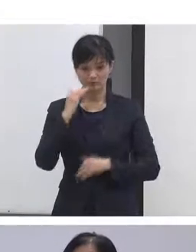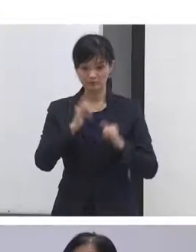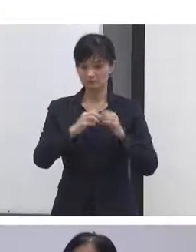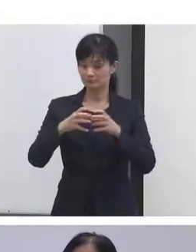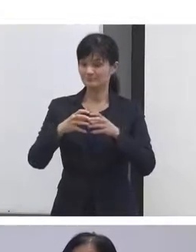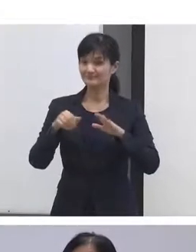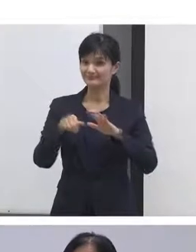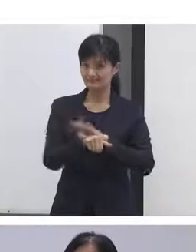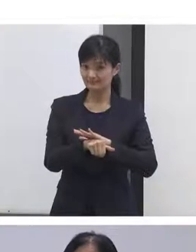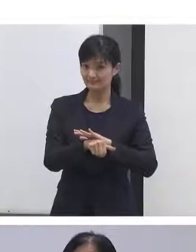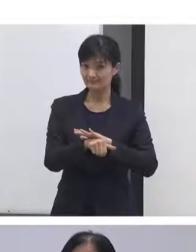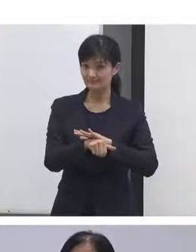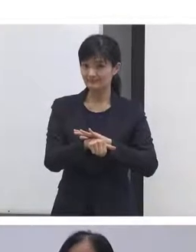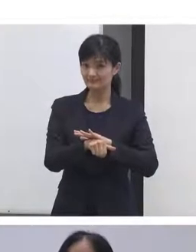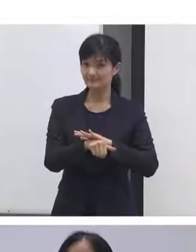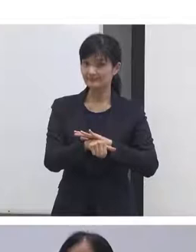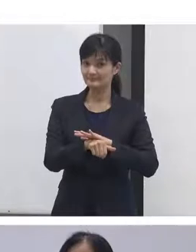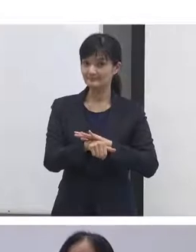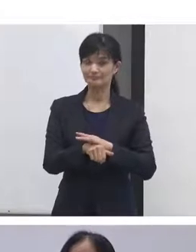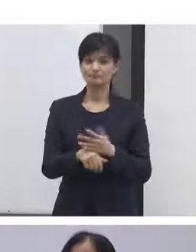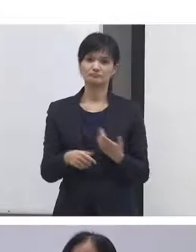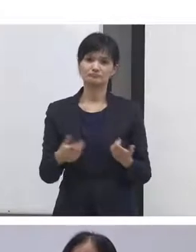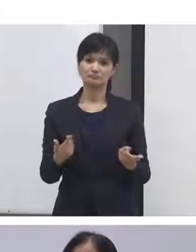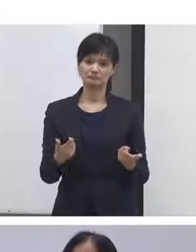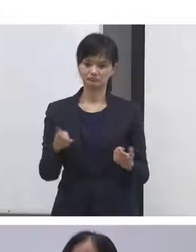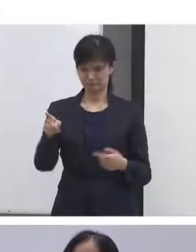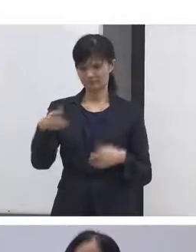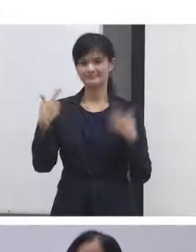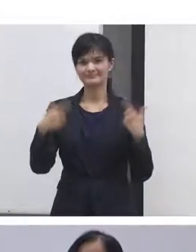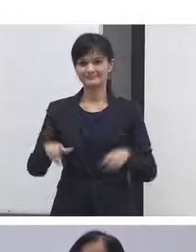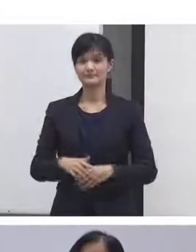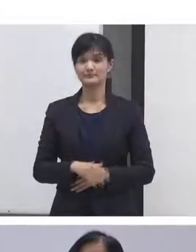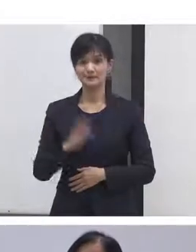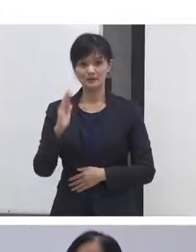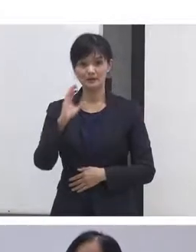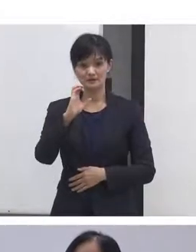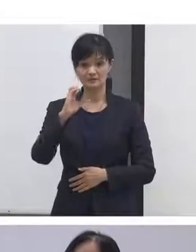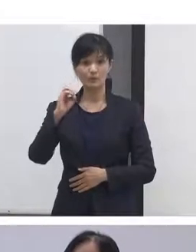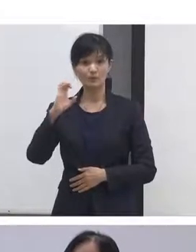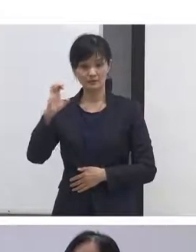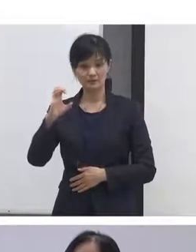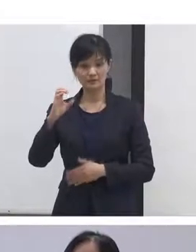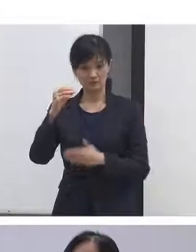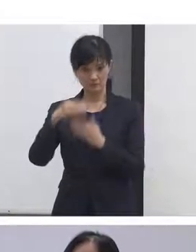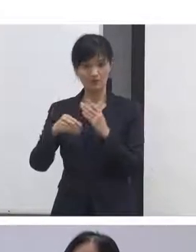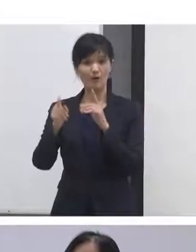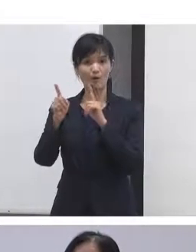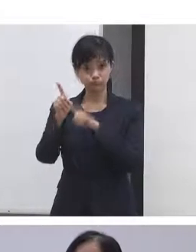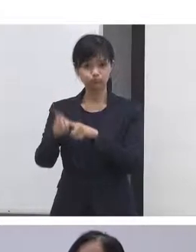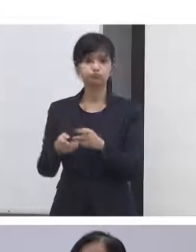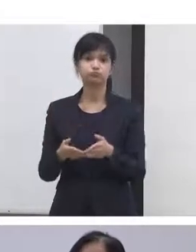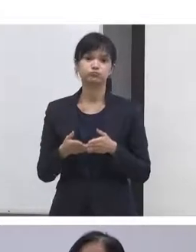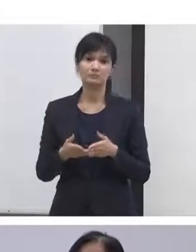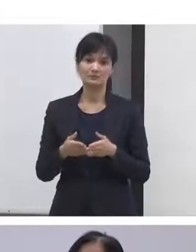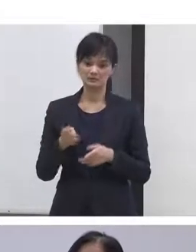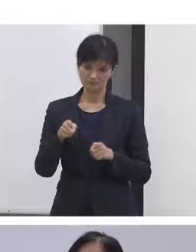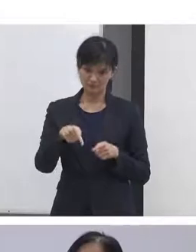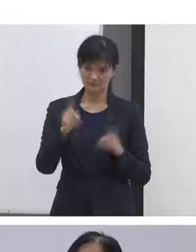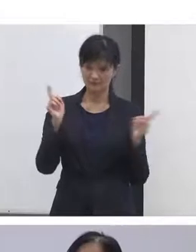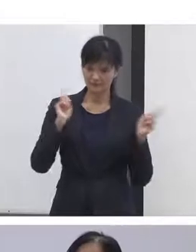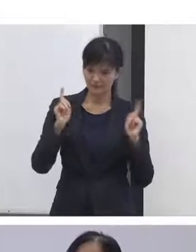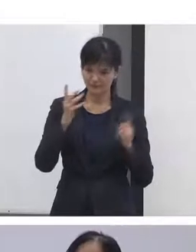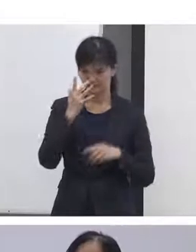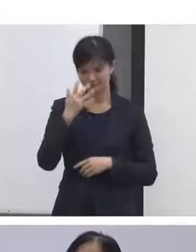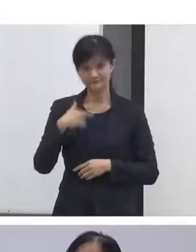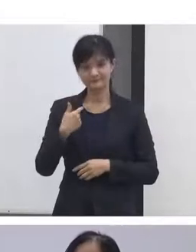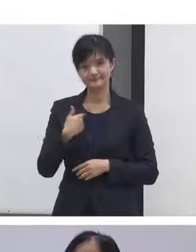并不是啊，就不是啊。但是你 COC 要遵守嘛，对不对？我不太知道这个要怎么玩，我不太了解这个意思。